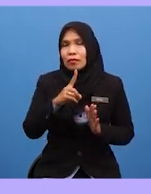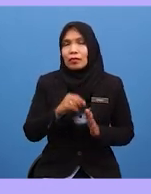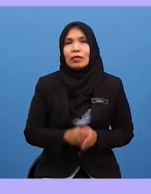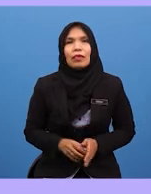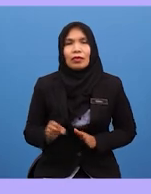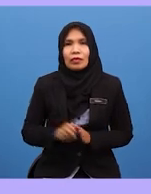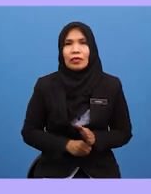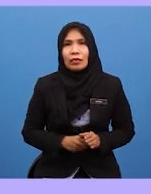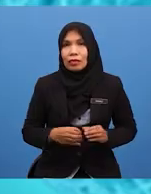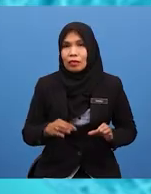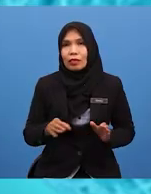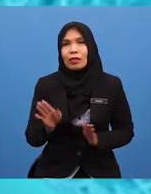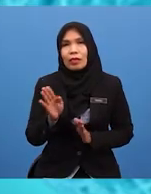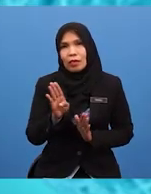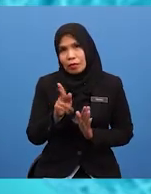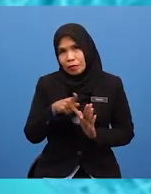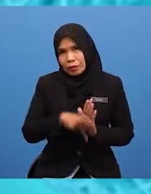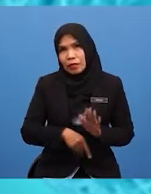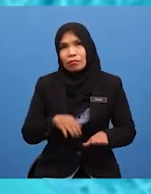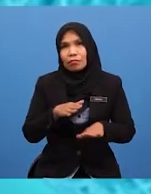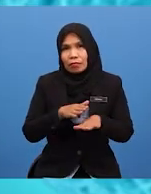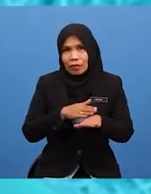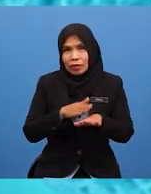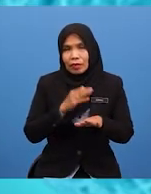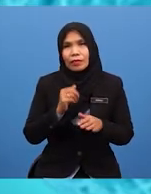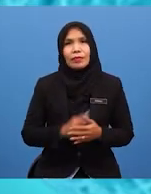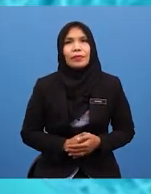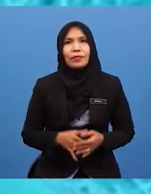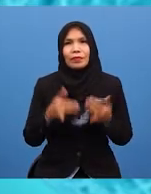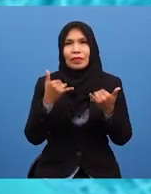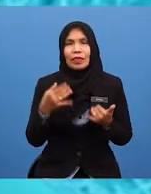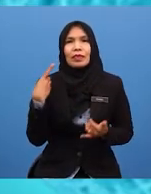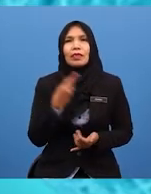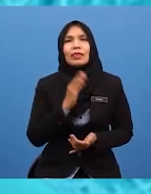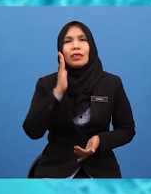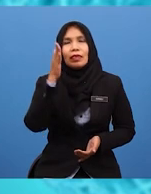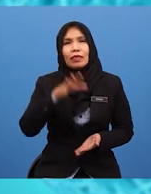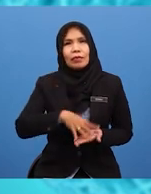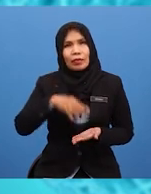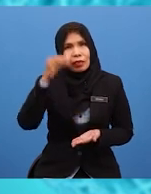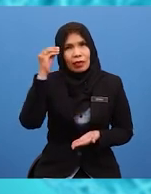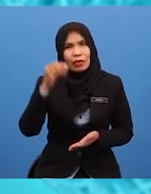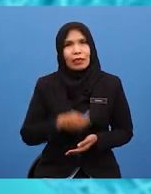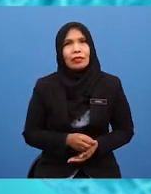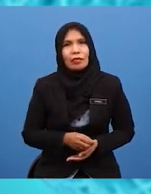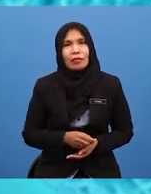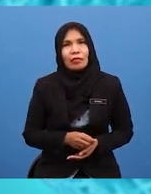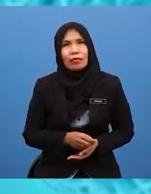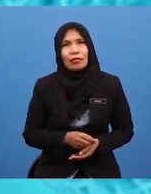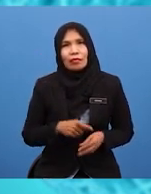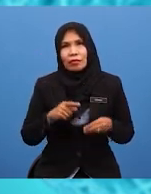perlahan-lahan. Baiklah murid-murid, sekarang kita akan belajar tentang